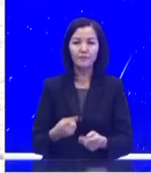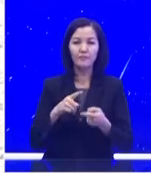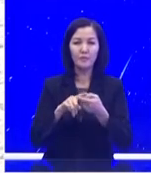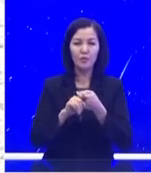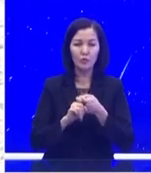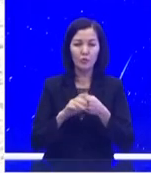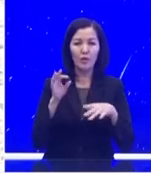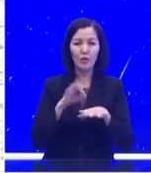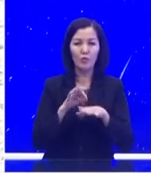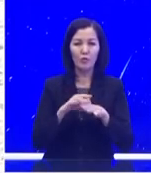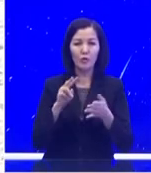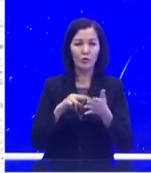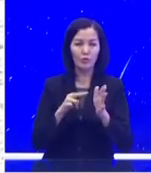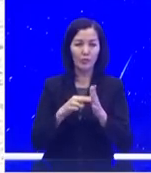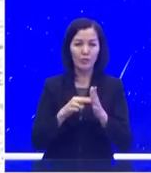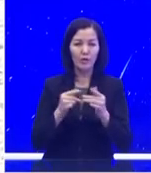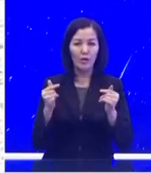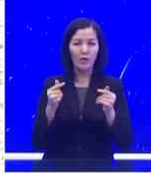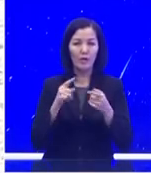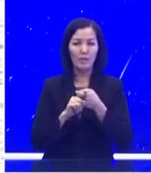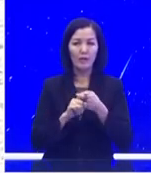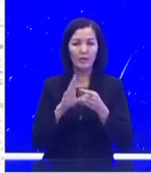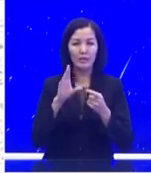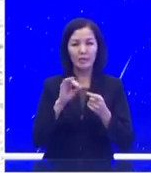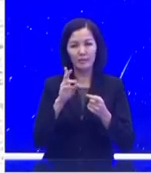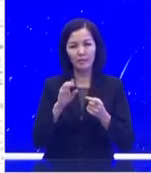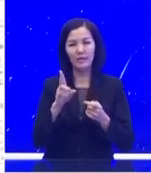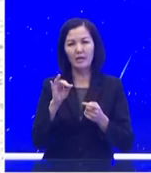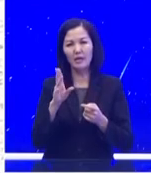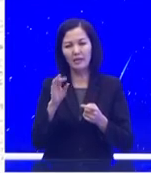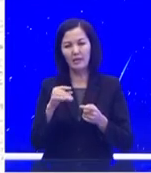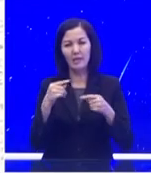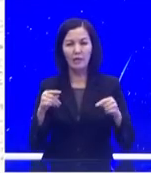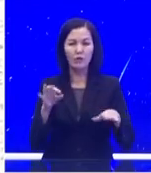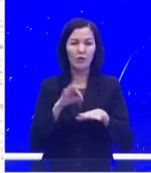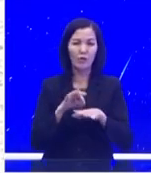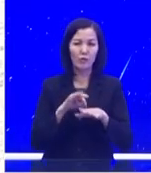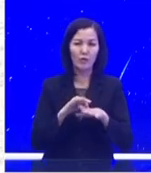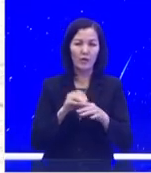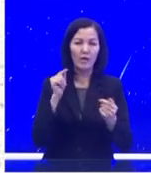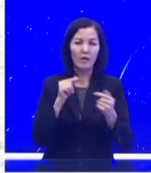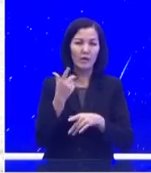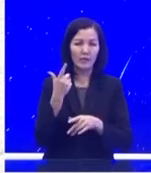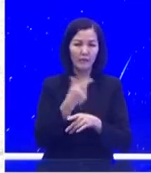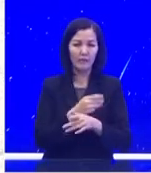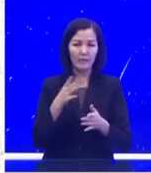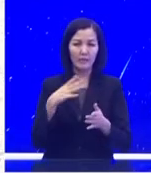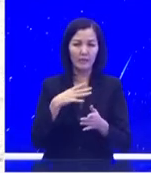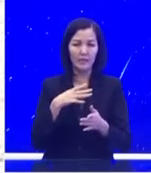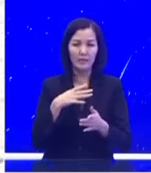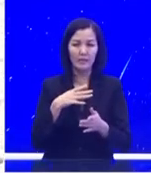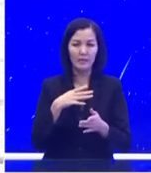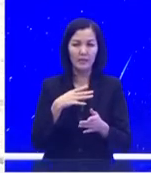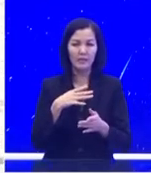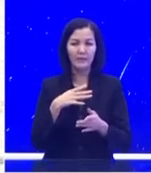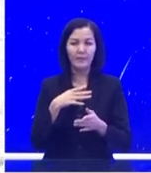енді жоспар бойынша беріледі. Аусылға сібір жарасы, қарасан, пастерлез, оба шешек дейді.